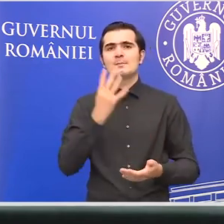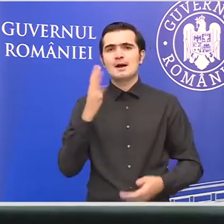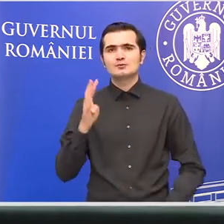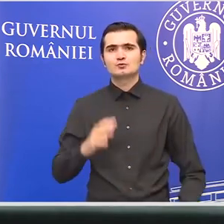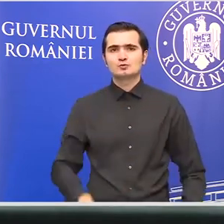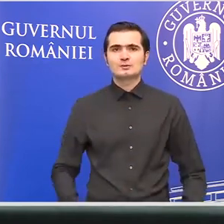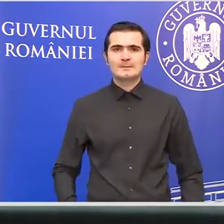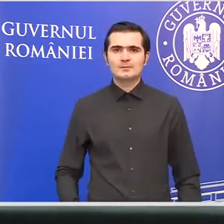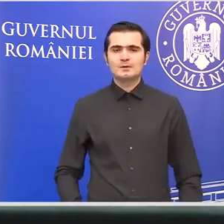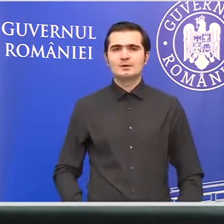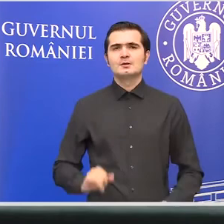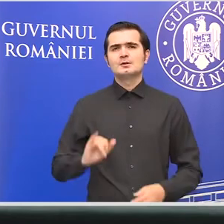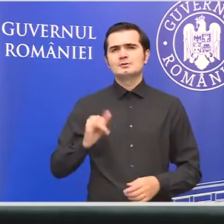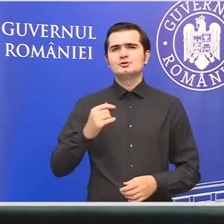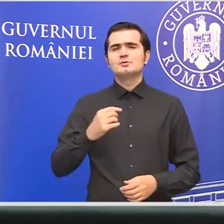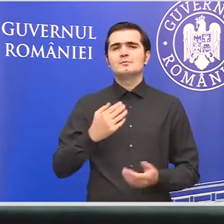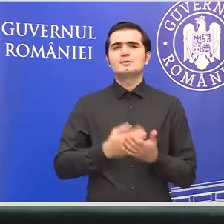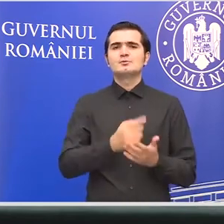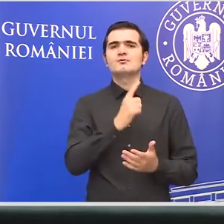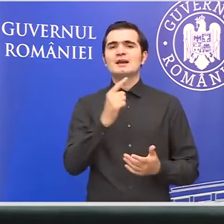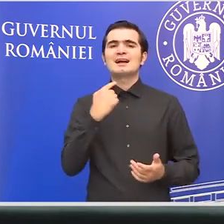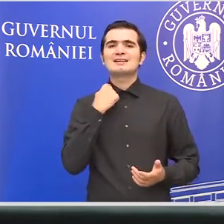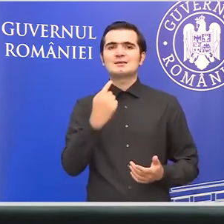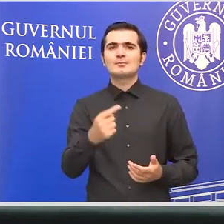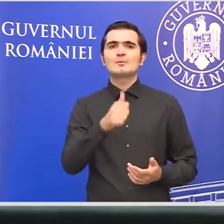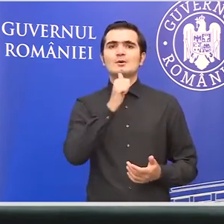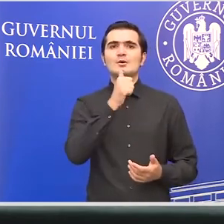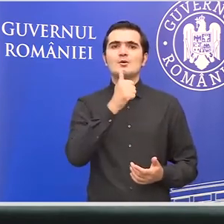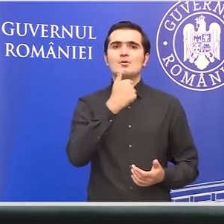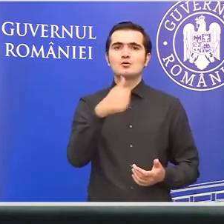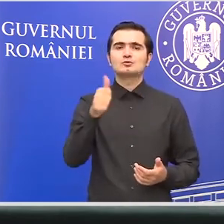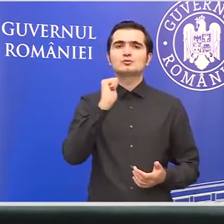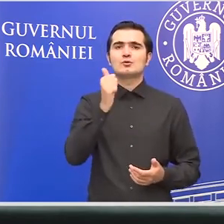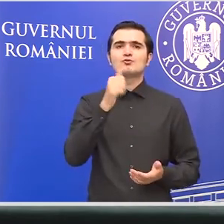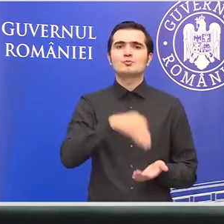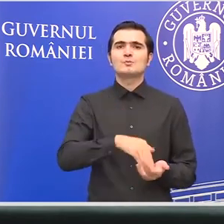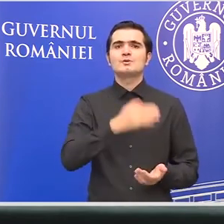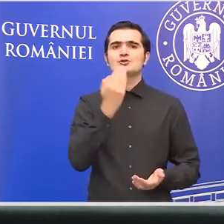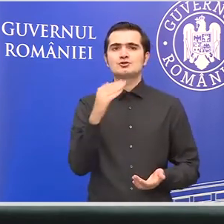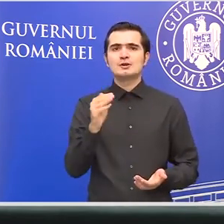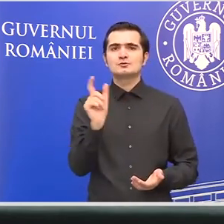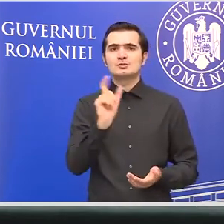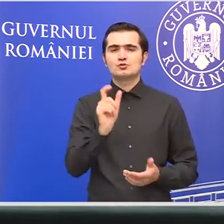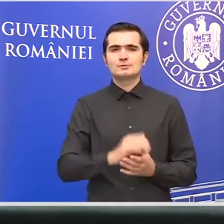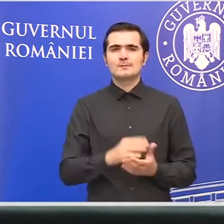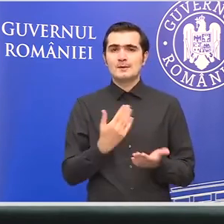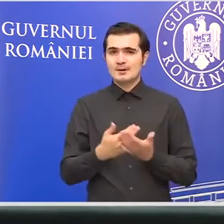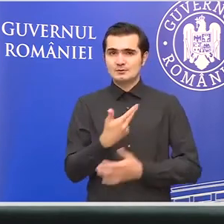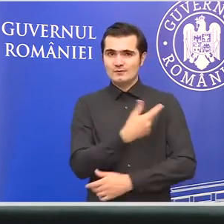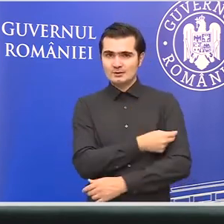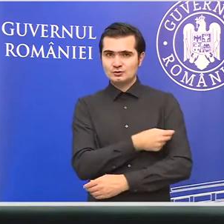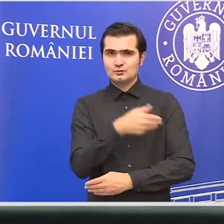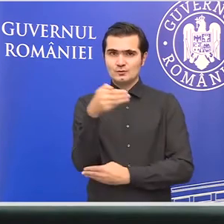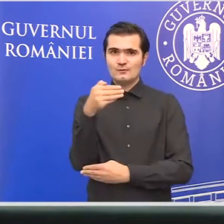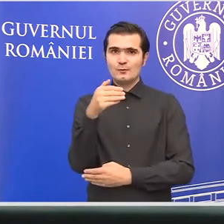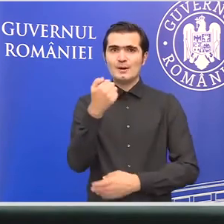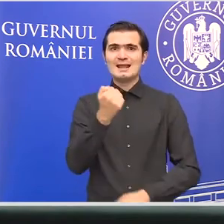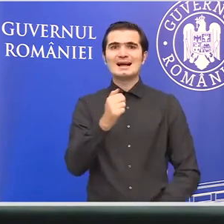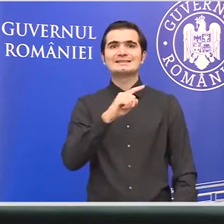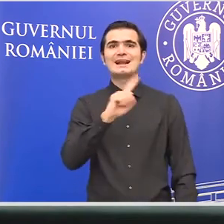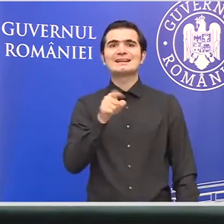446.400 cu livrări săptămânale de 111.600 de doze. Pentru vaccinurile produse de